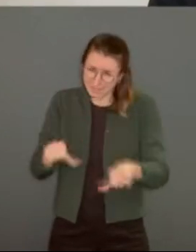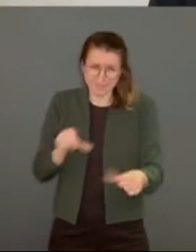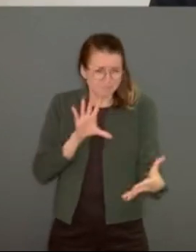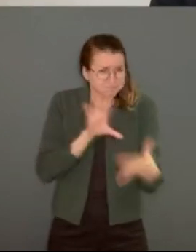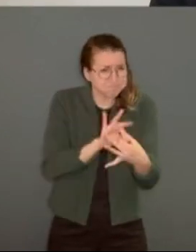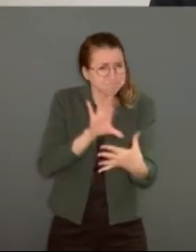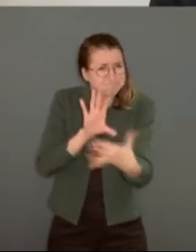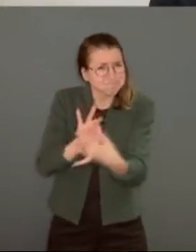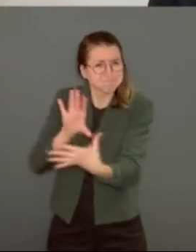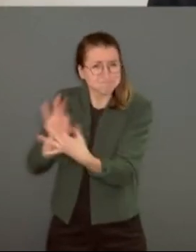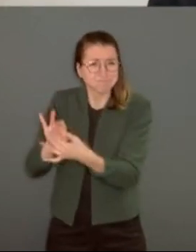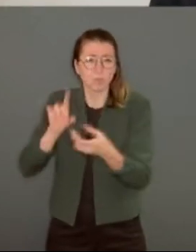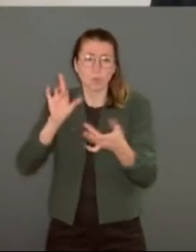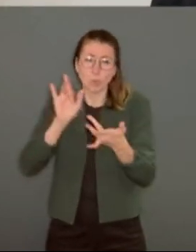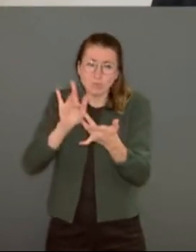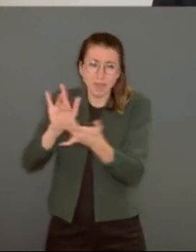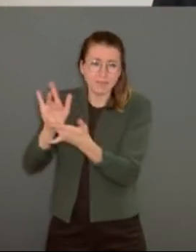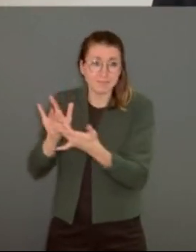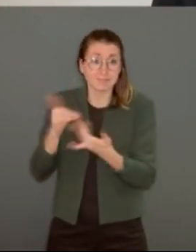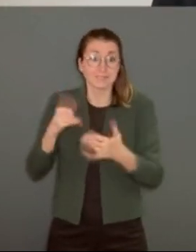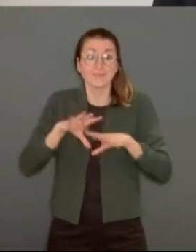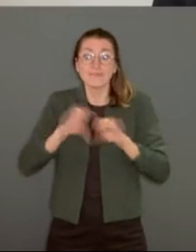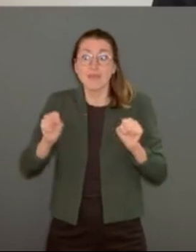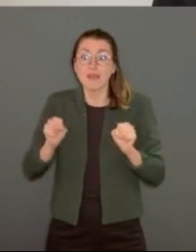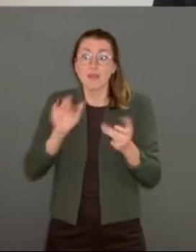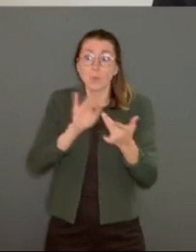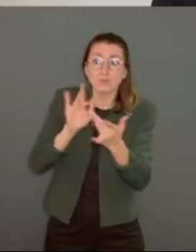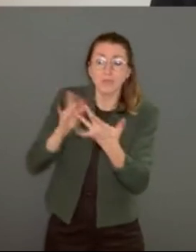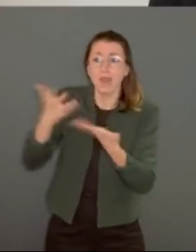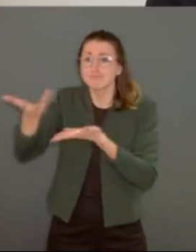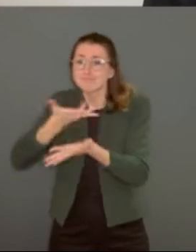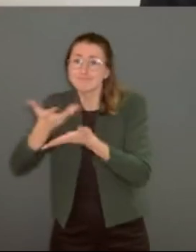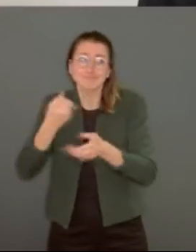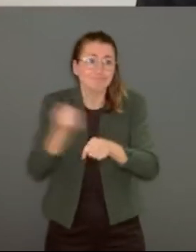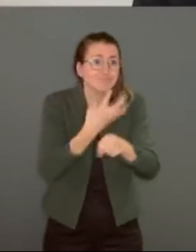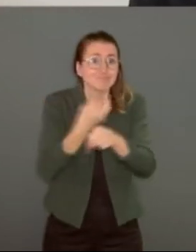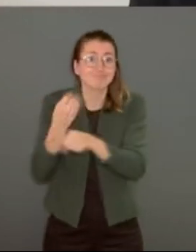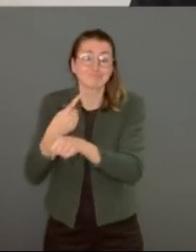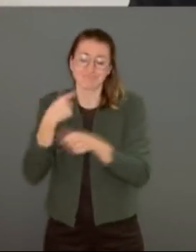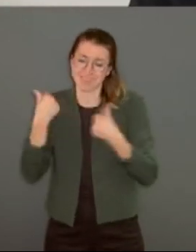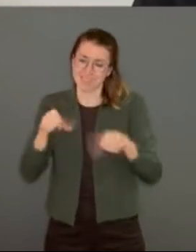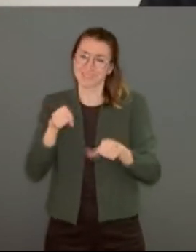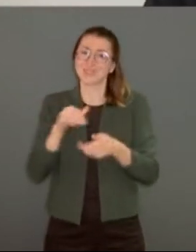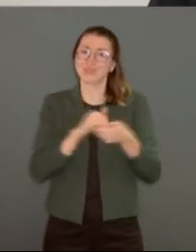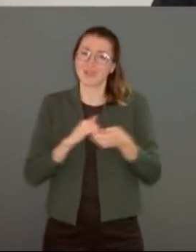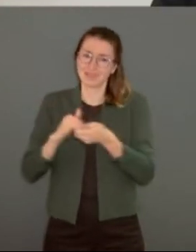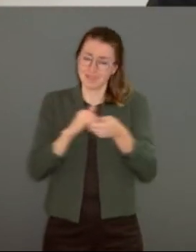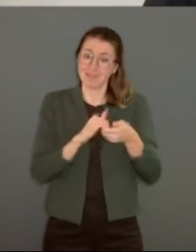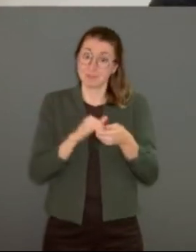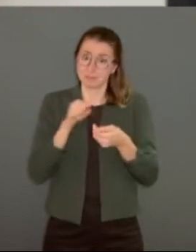je dirais les derniers mots, soyons solidaires et restons unis.